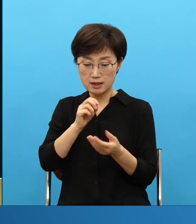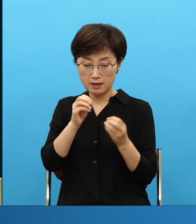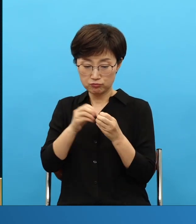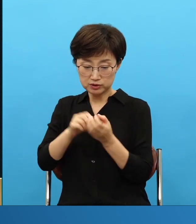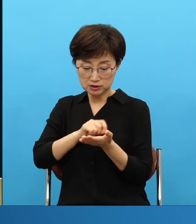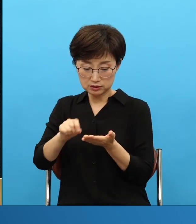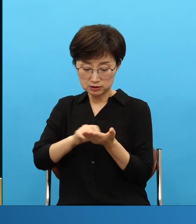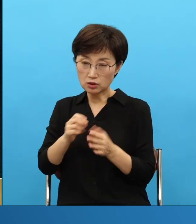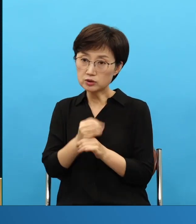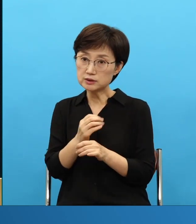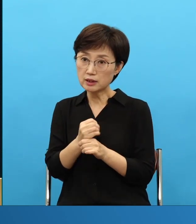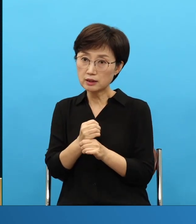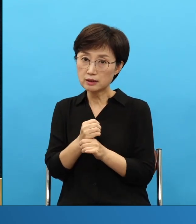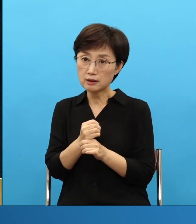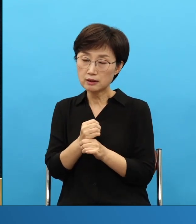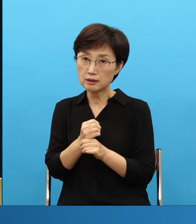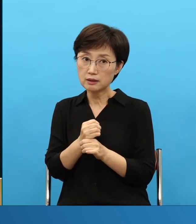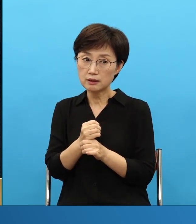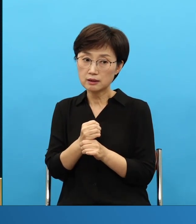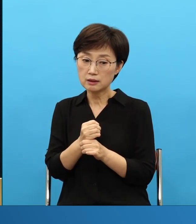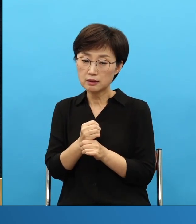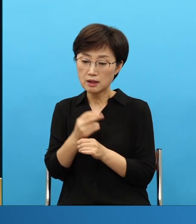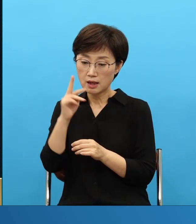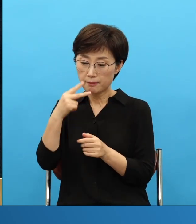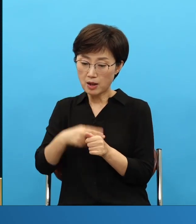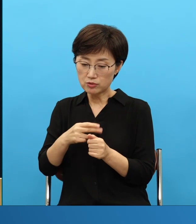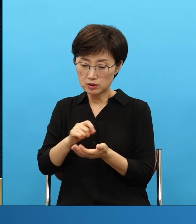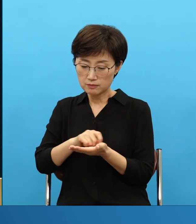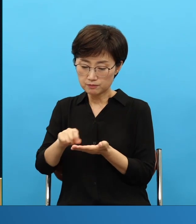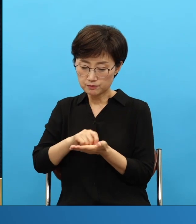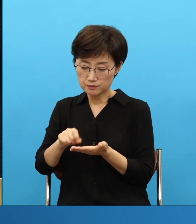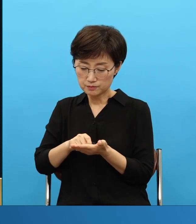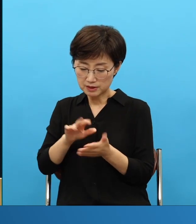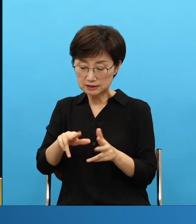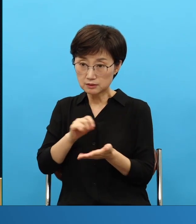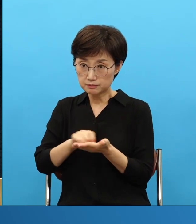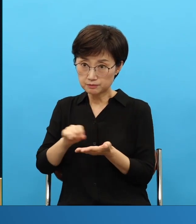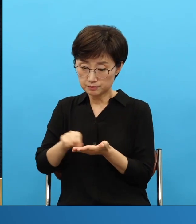몇 년 후 되면 주 70년부터